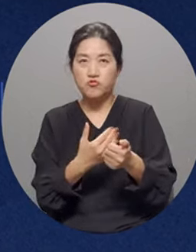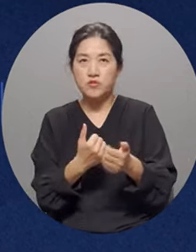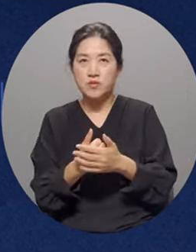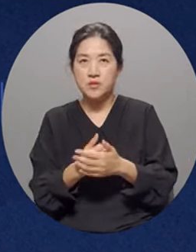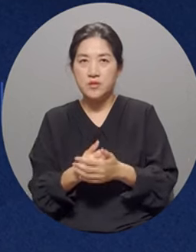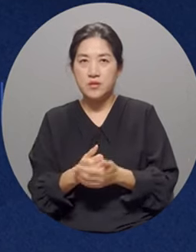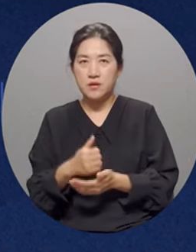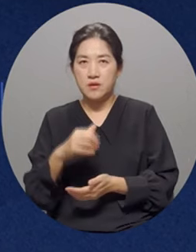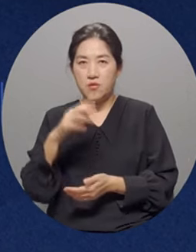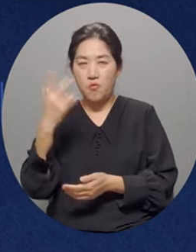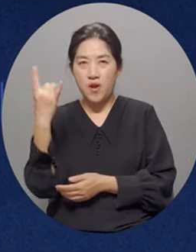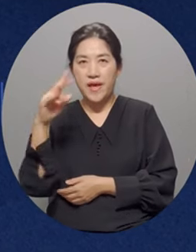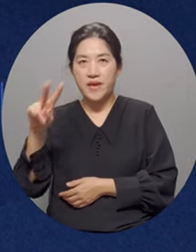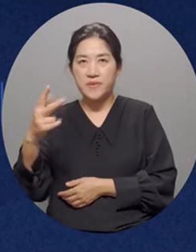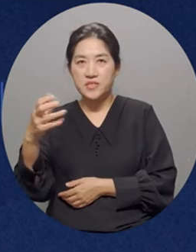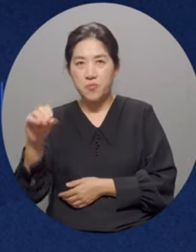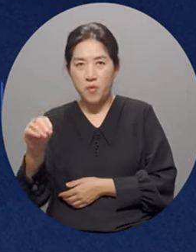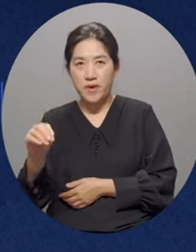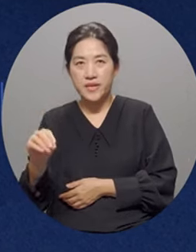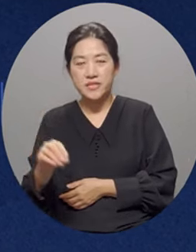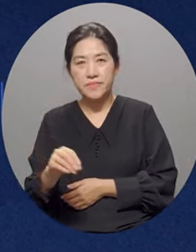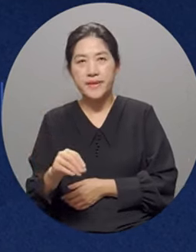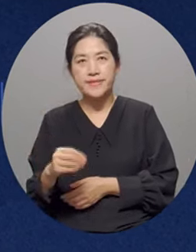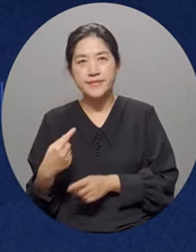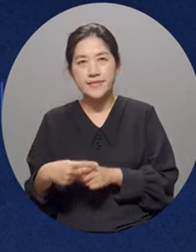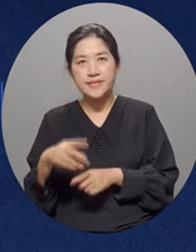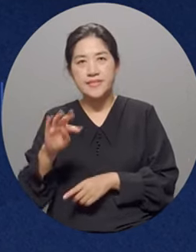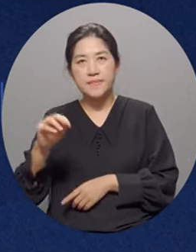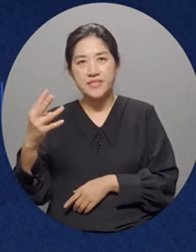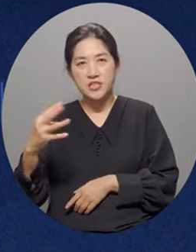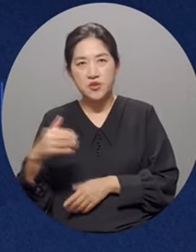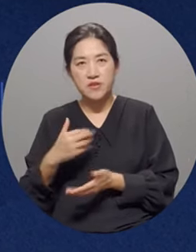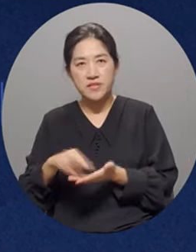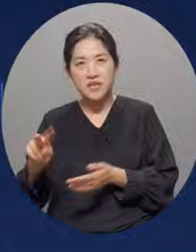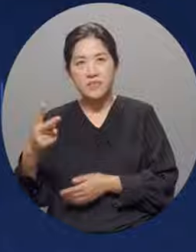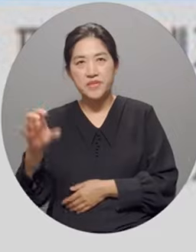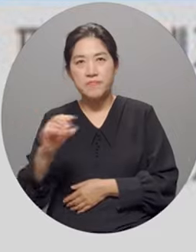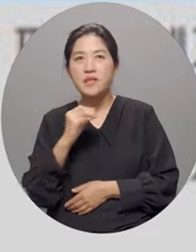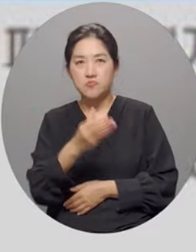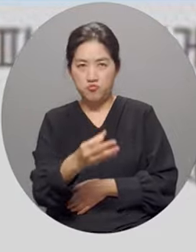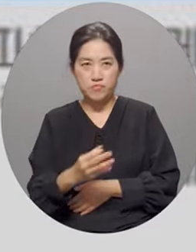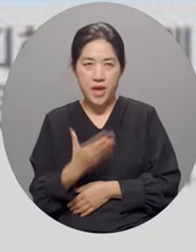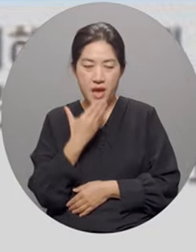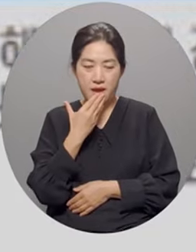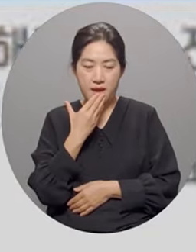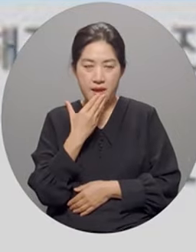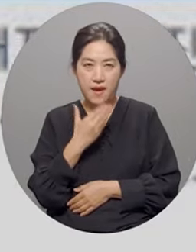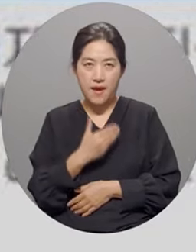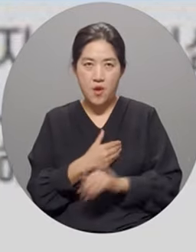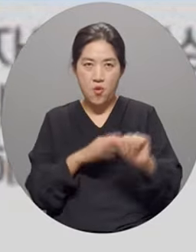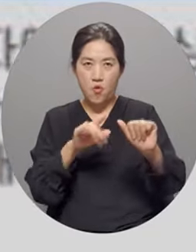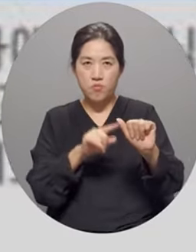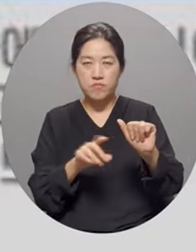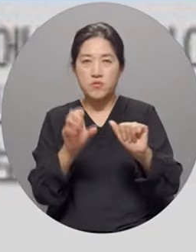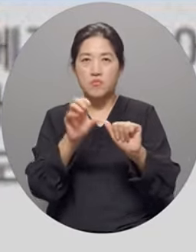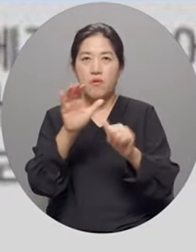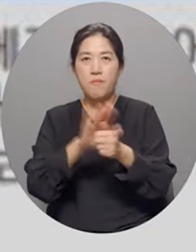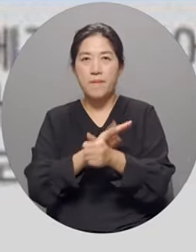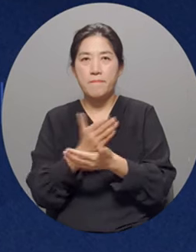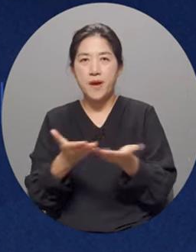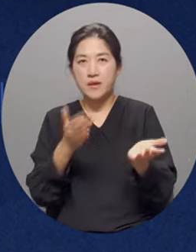원인데 가 44,000 측정해서 진행 가능하실 것 같아요 220만 원에 다섯 부부터 추가 혜택도